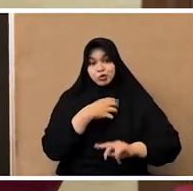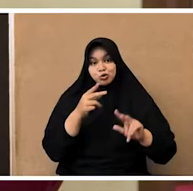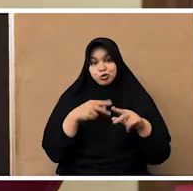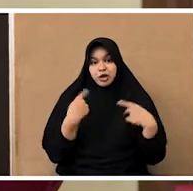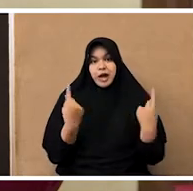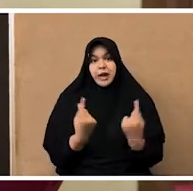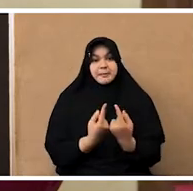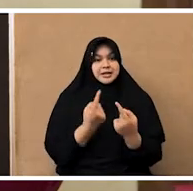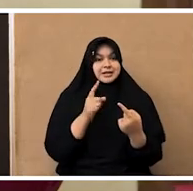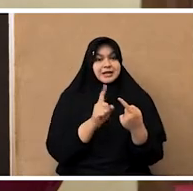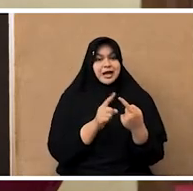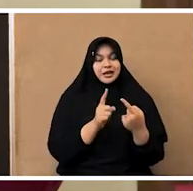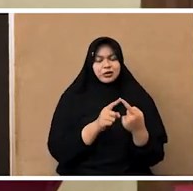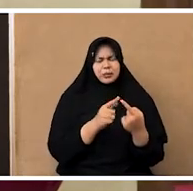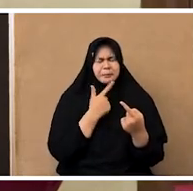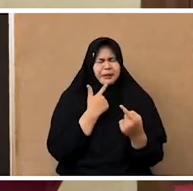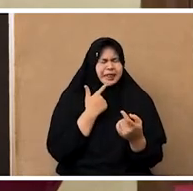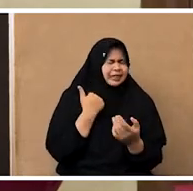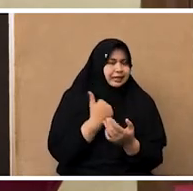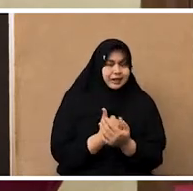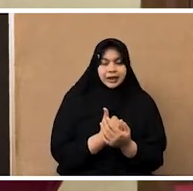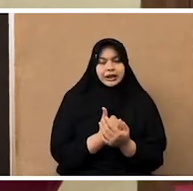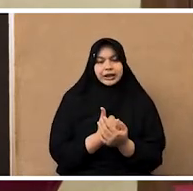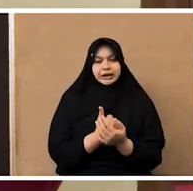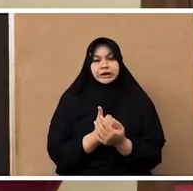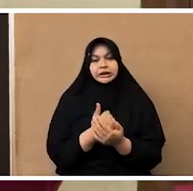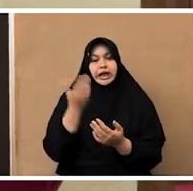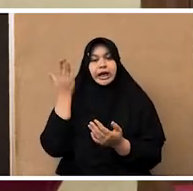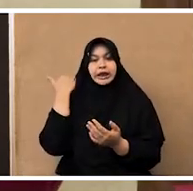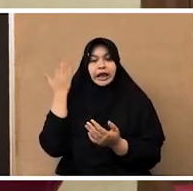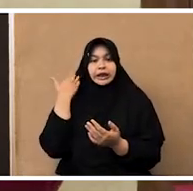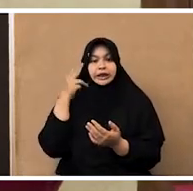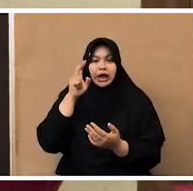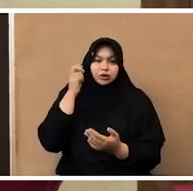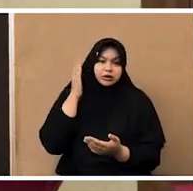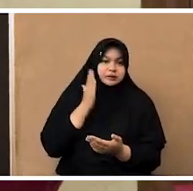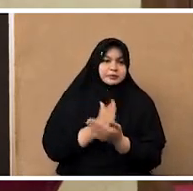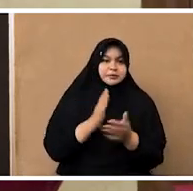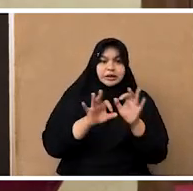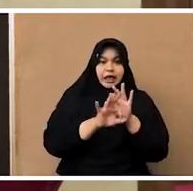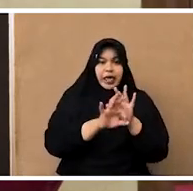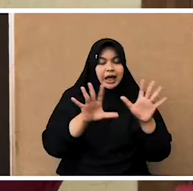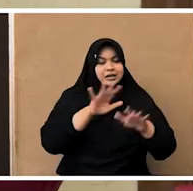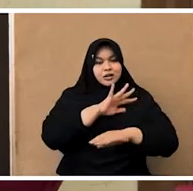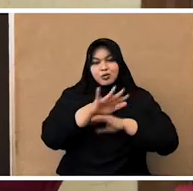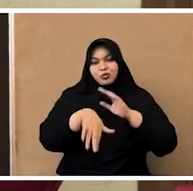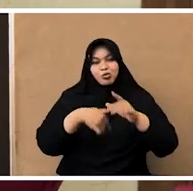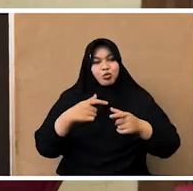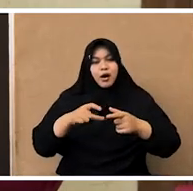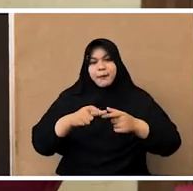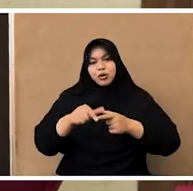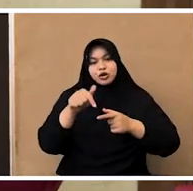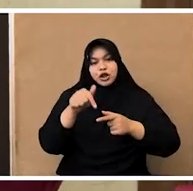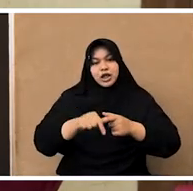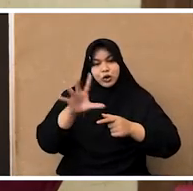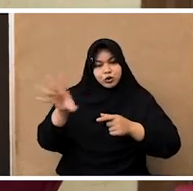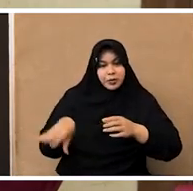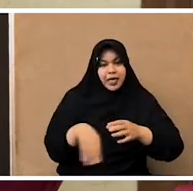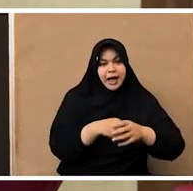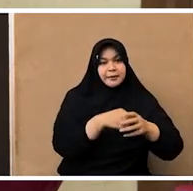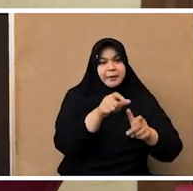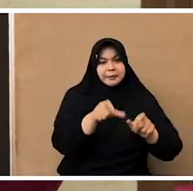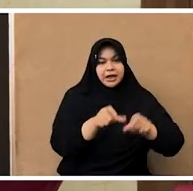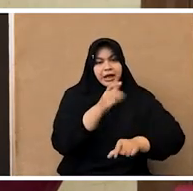sangat krusial dari apa yang sudah disampaikan tadi itu tadi yang harus dipertajam bahwa semua proses itu harus melibatkan